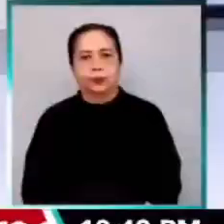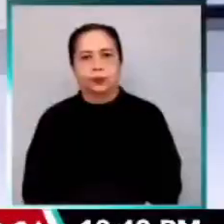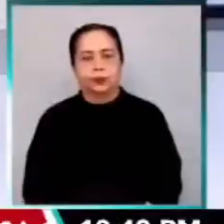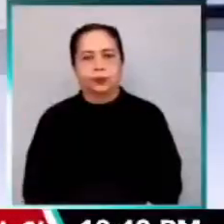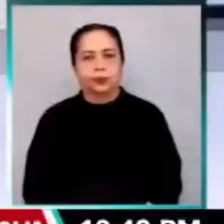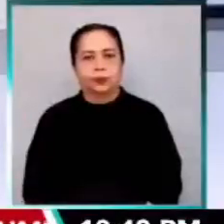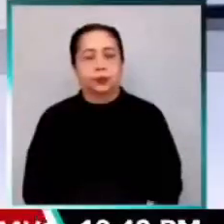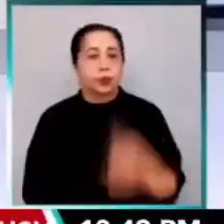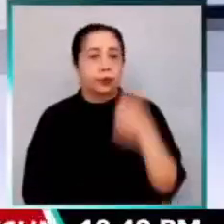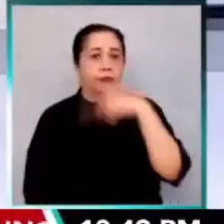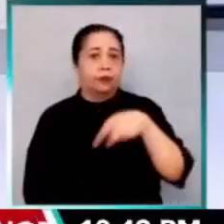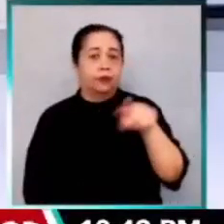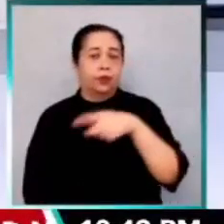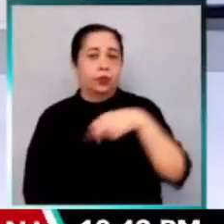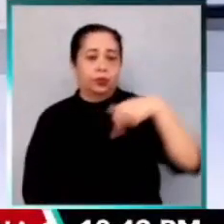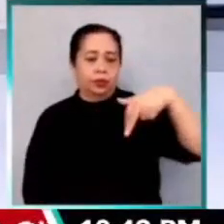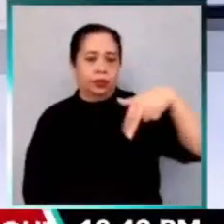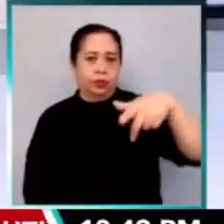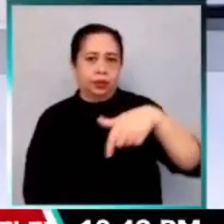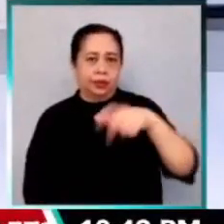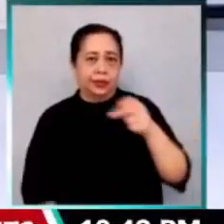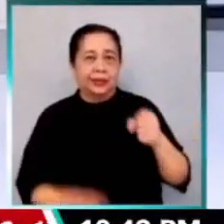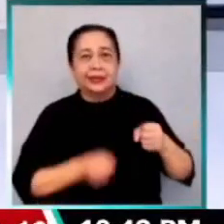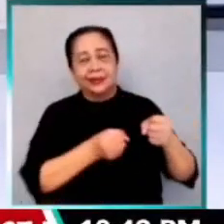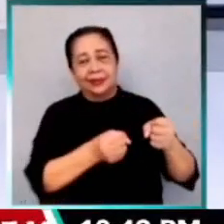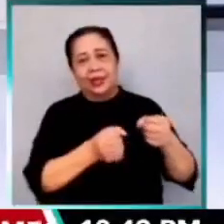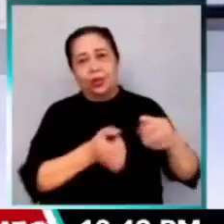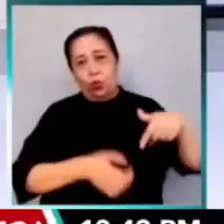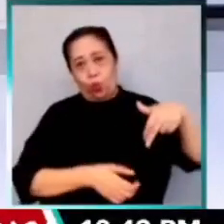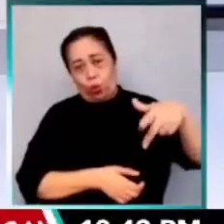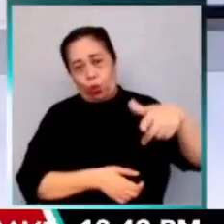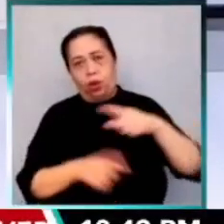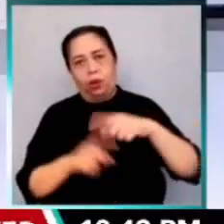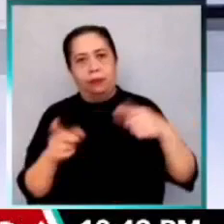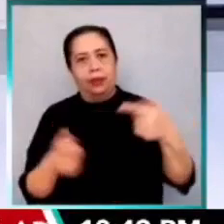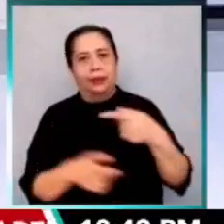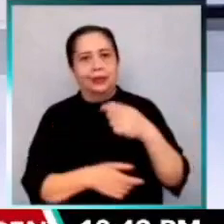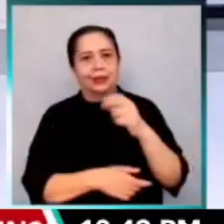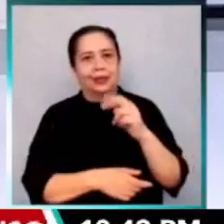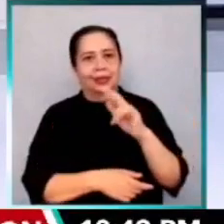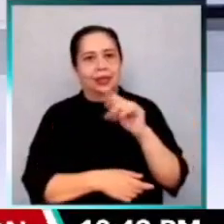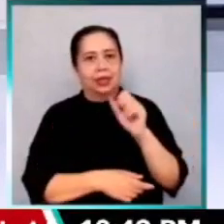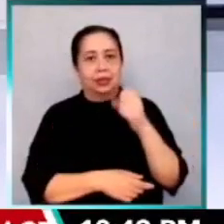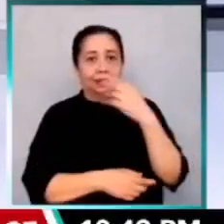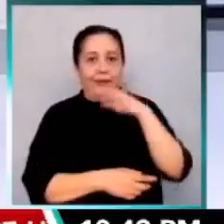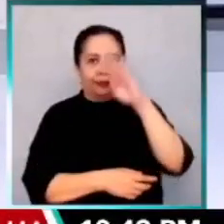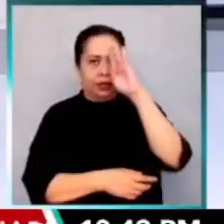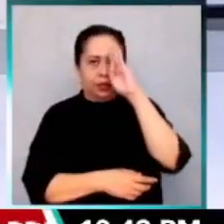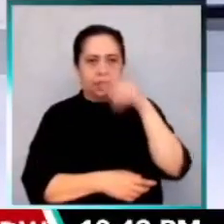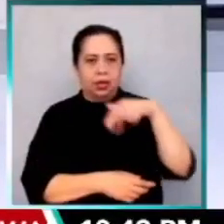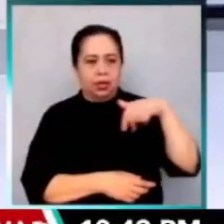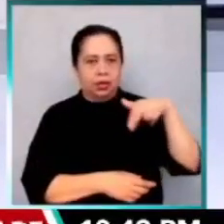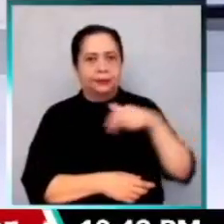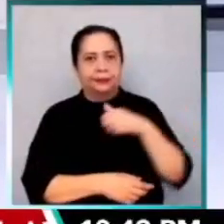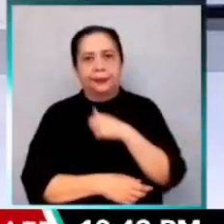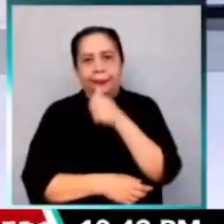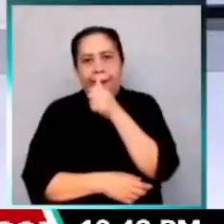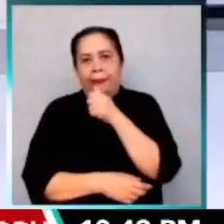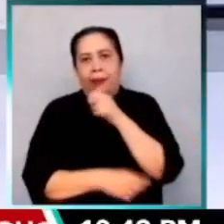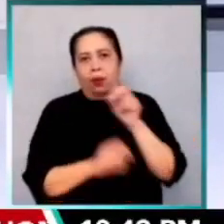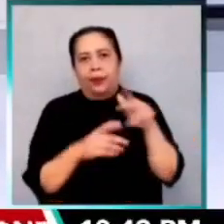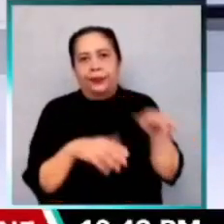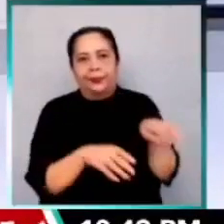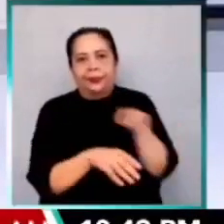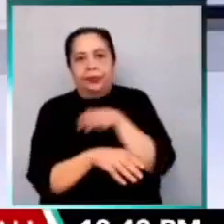sa mga pedestrian ang mga sidewalk. Pero sa General Trias sa Cavite, ang mga pedestrian pa ang nag-adjust sa mga